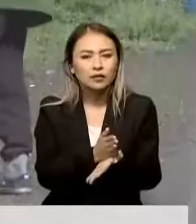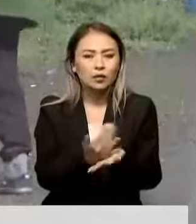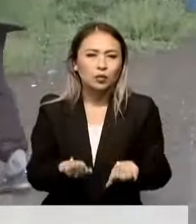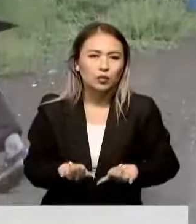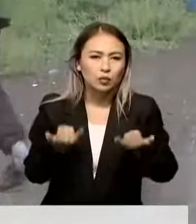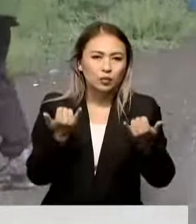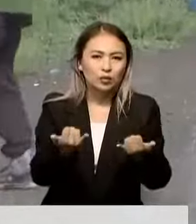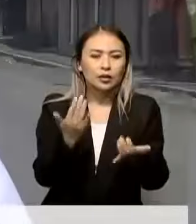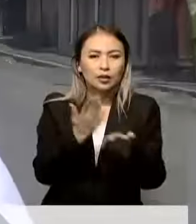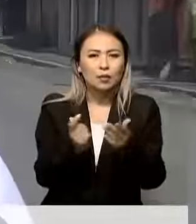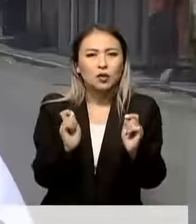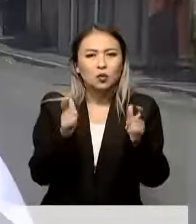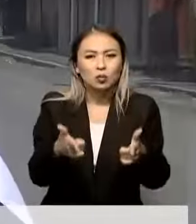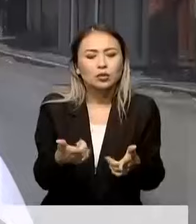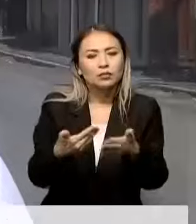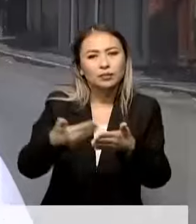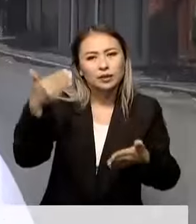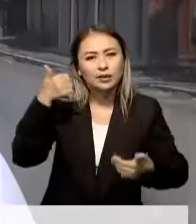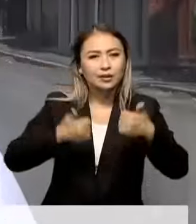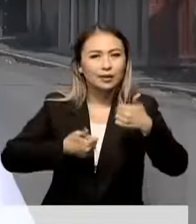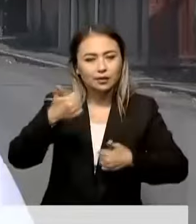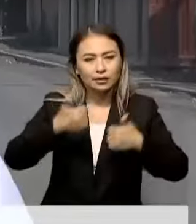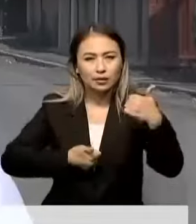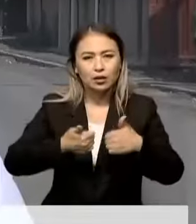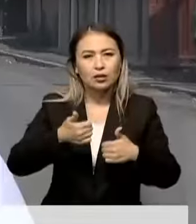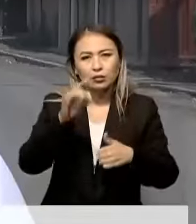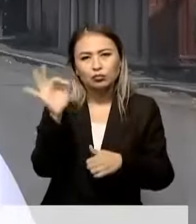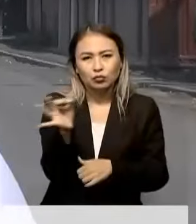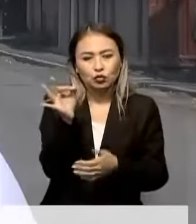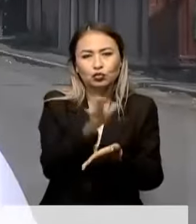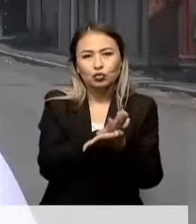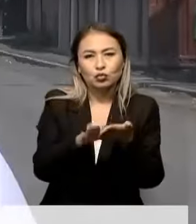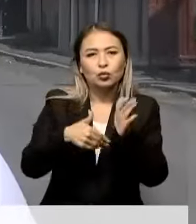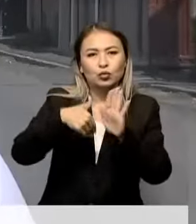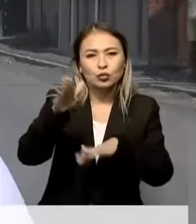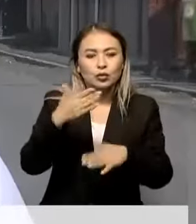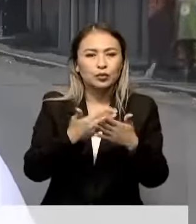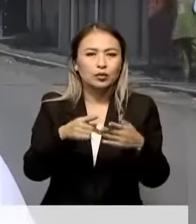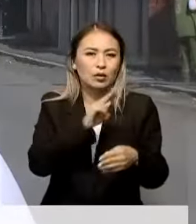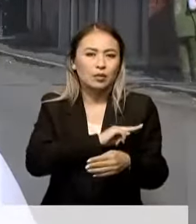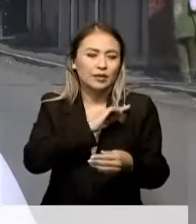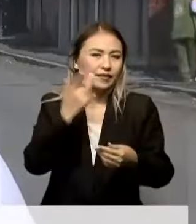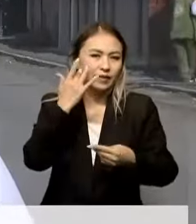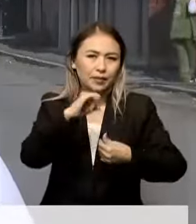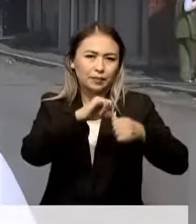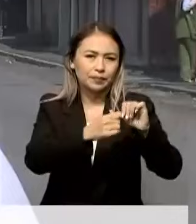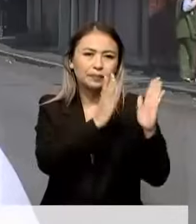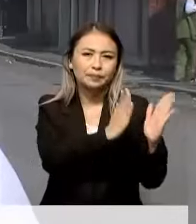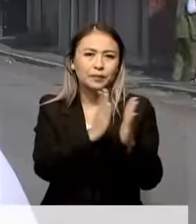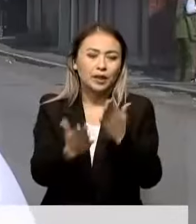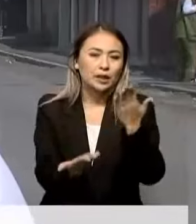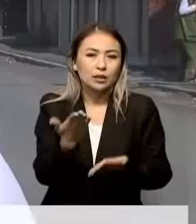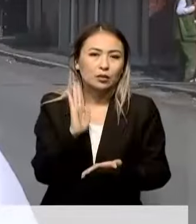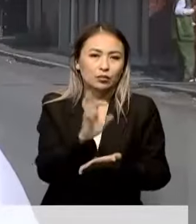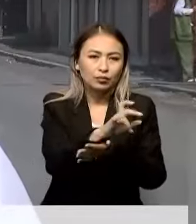сол кісілерден түсіп жатыр. Бұрынғымен салыстырғанда әжептәуір тазалық болды. Енді осы жұмыстарды жүйелі түрде ары қарай жалғастыратын болсақ,